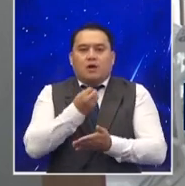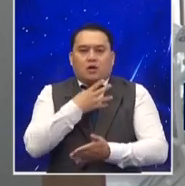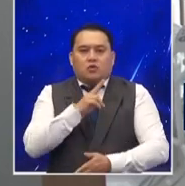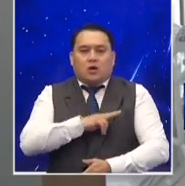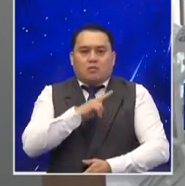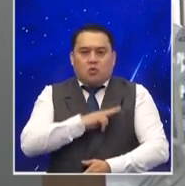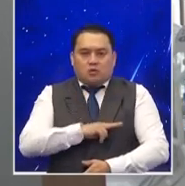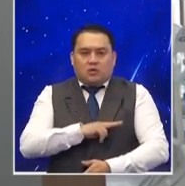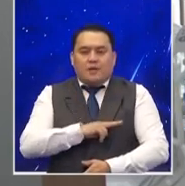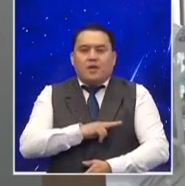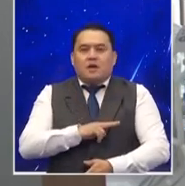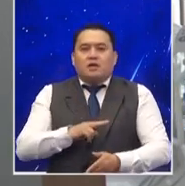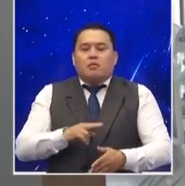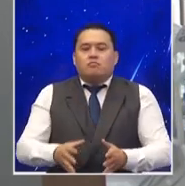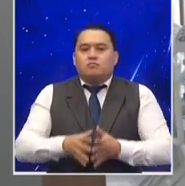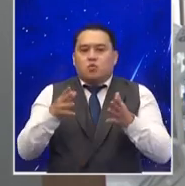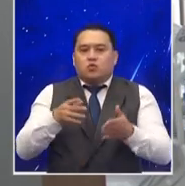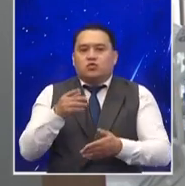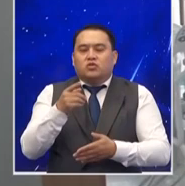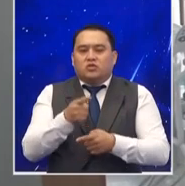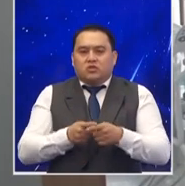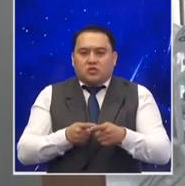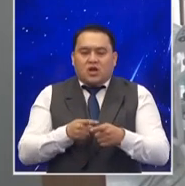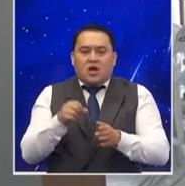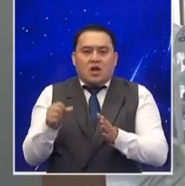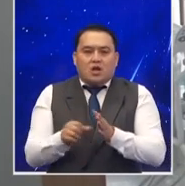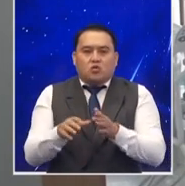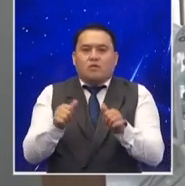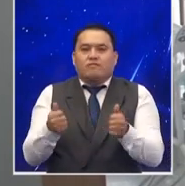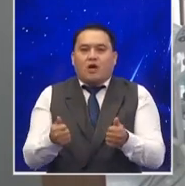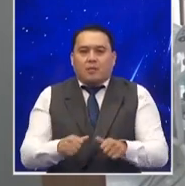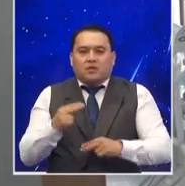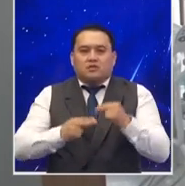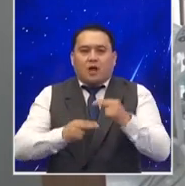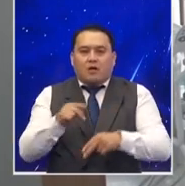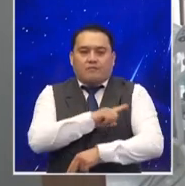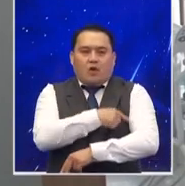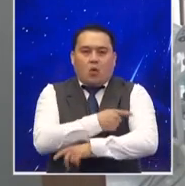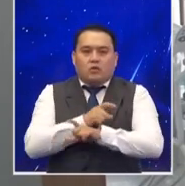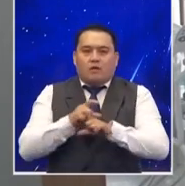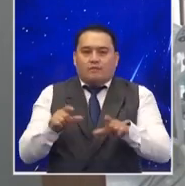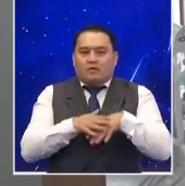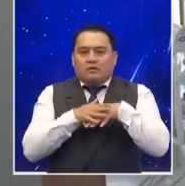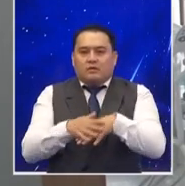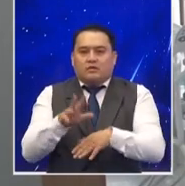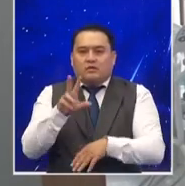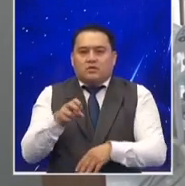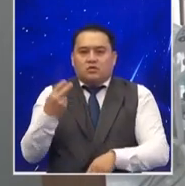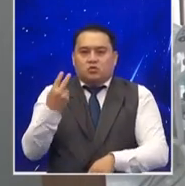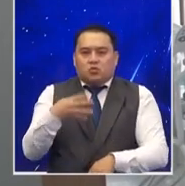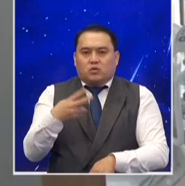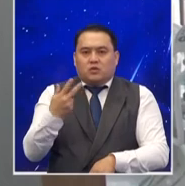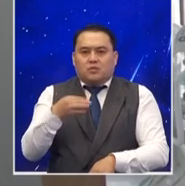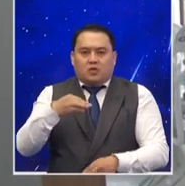работает интернет. Так как сейчас большая часть документации ведется в электронном формате, на возведение этой врачебной амбулатории выделено 343 миллиона